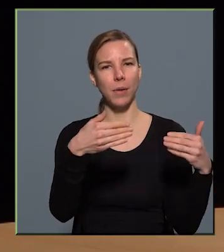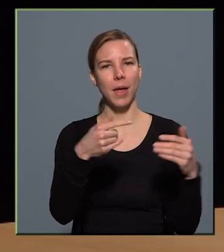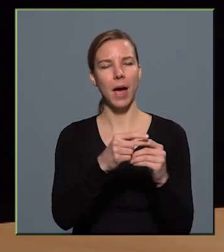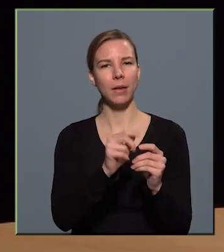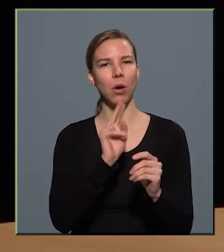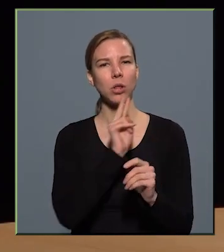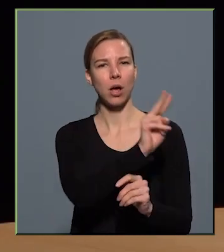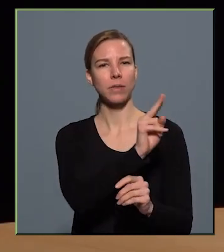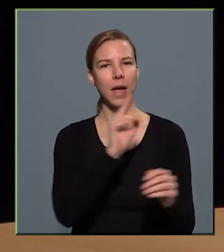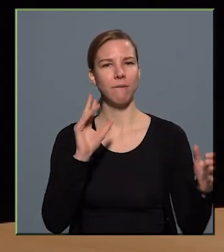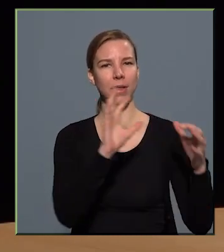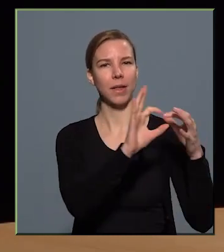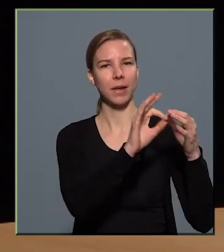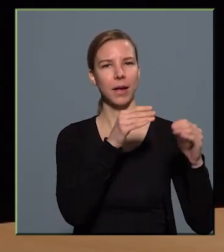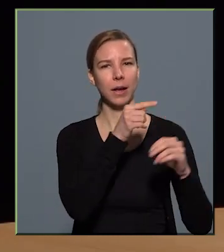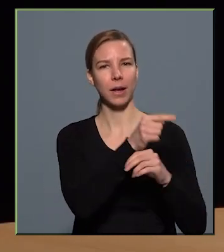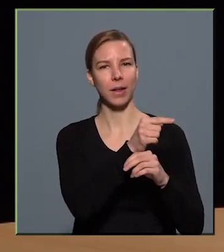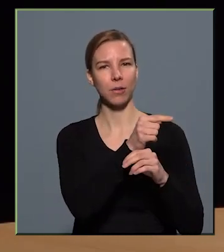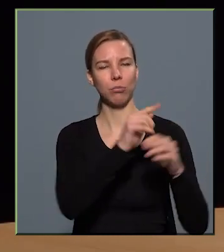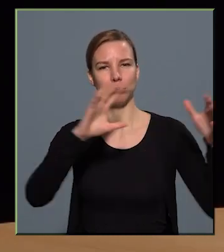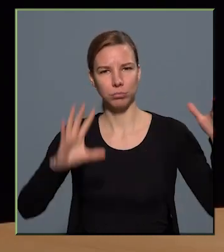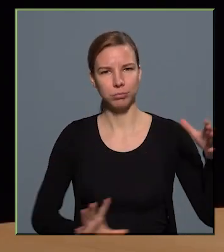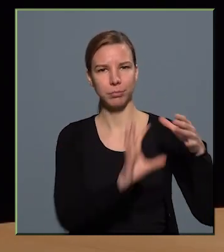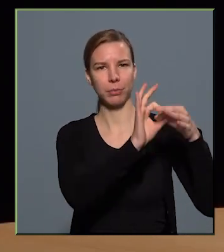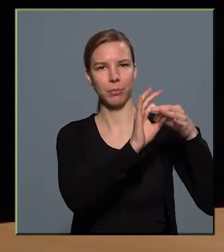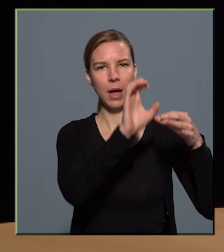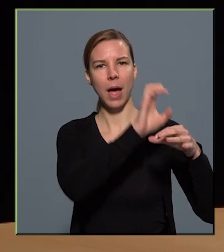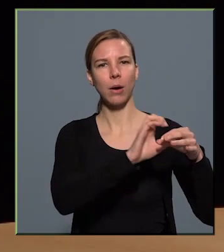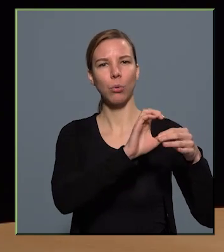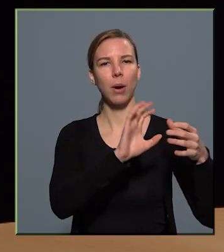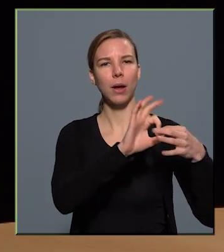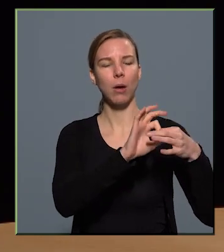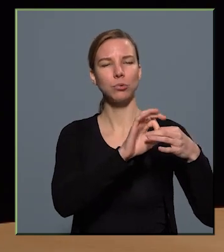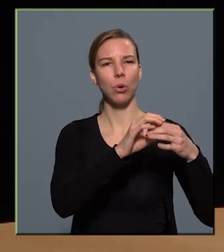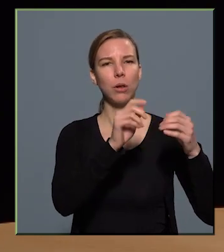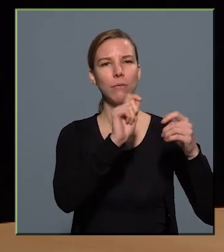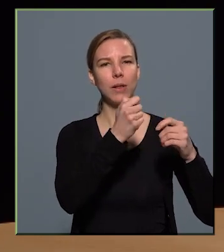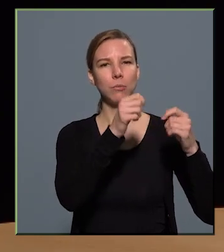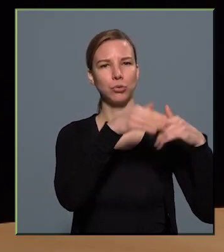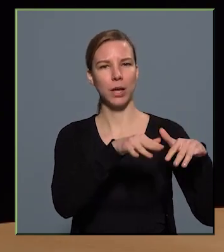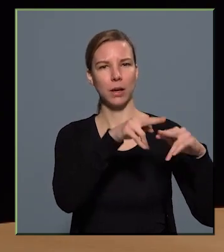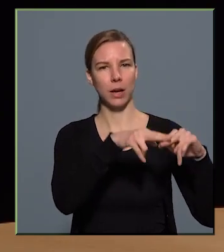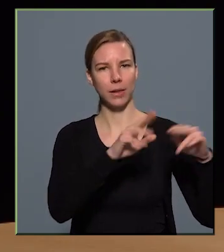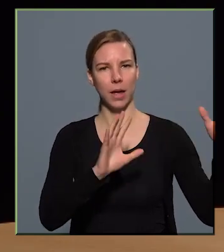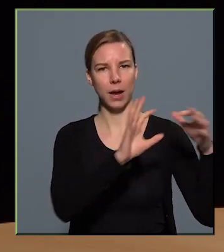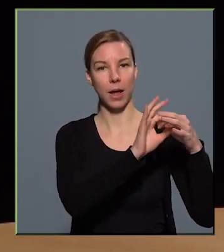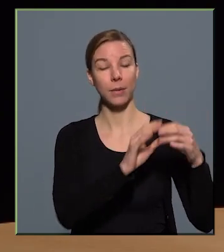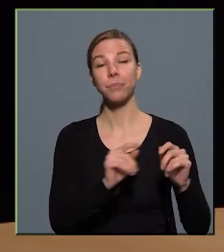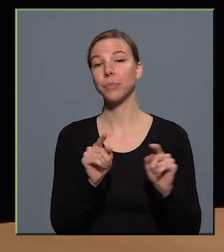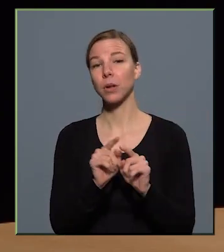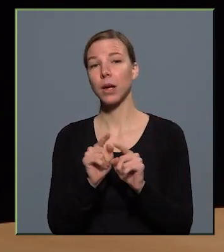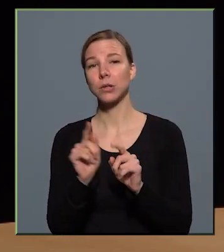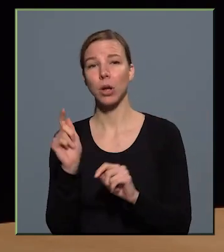keresztül hozzákapcsolódtunk az európai összekapcsolt villamosenergia rendszerhez, és azóta gyakorlatilag, ahogy ezt a villamosmérnökök